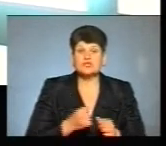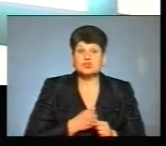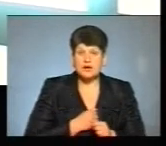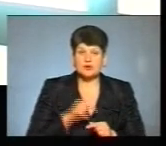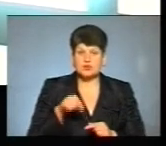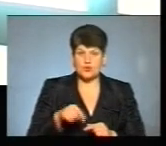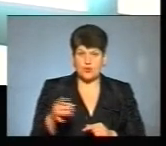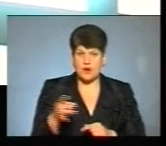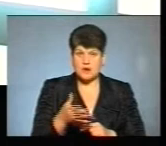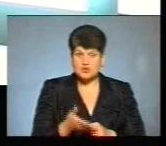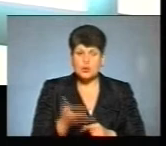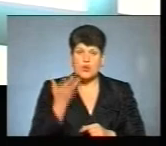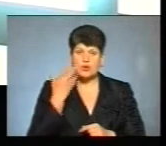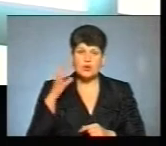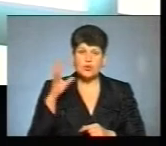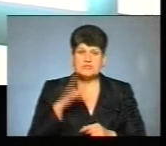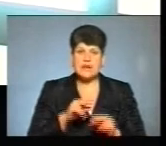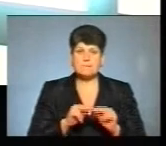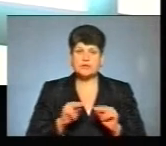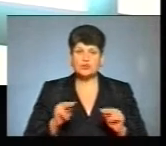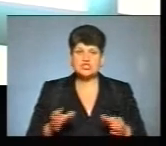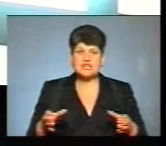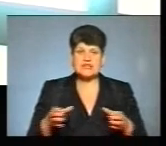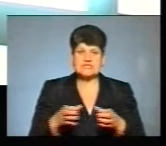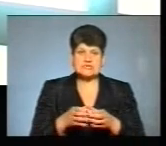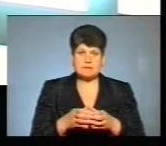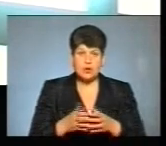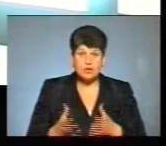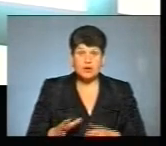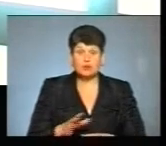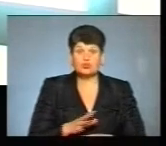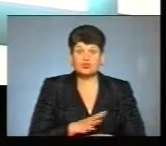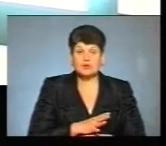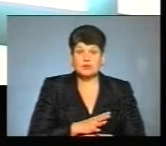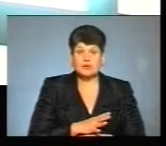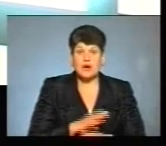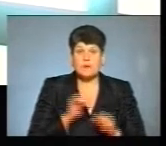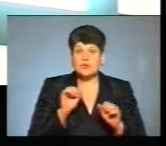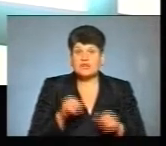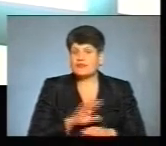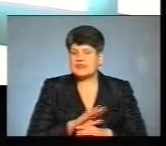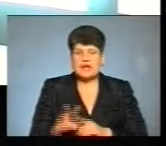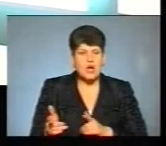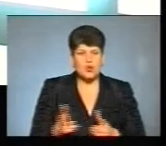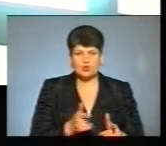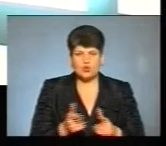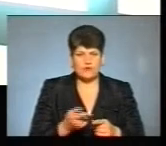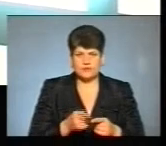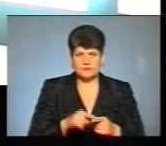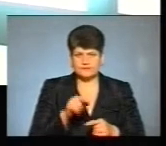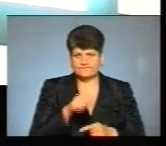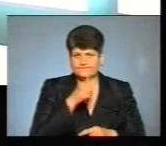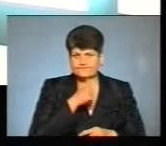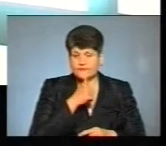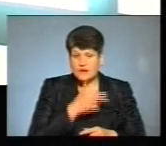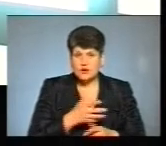цього разу, коли уся педагогічна спільнота була, може, і не готова до певного виклику, так,